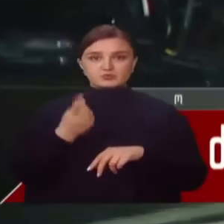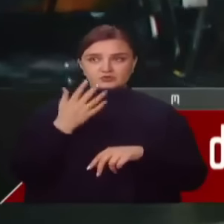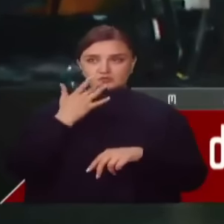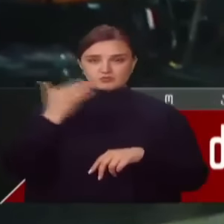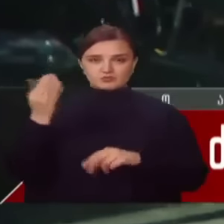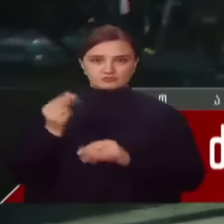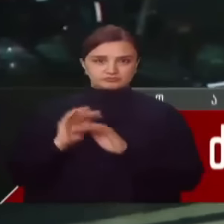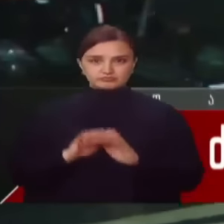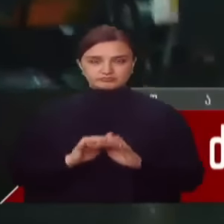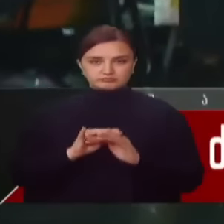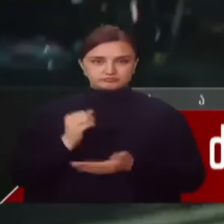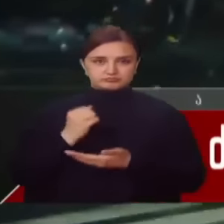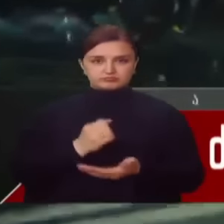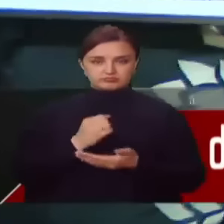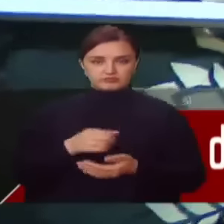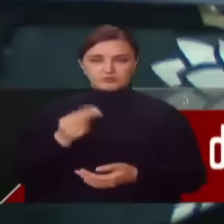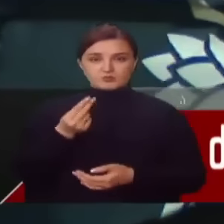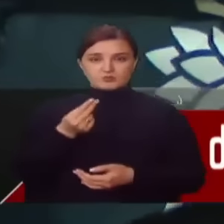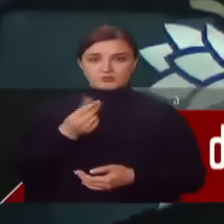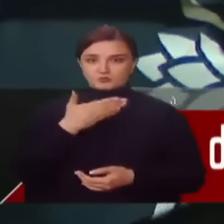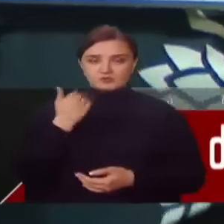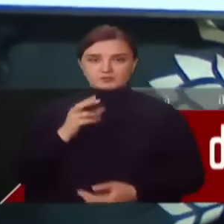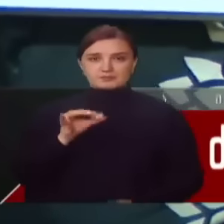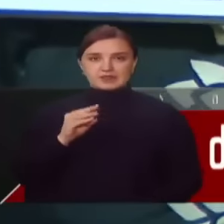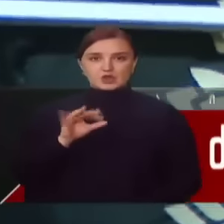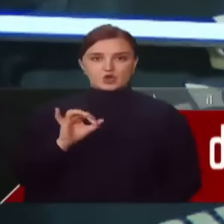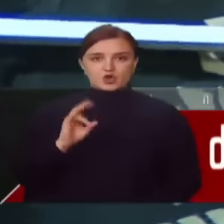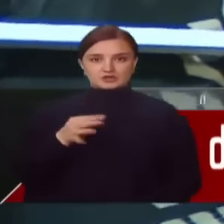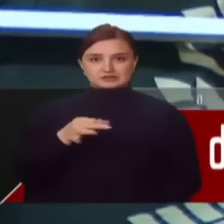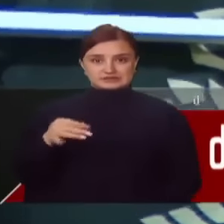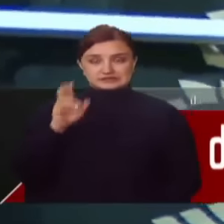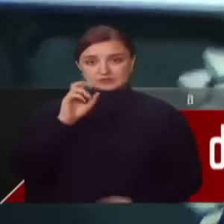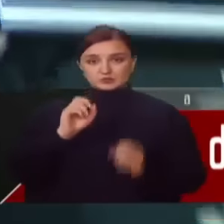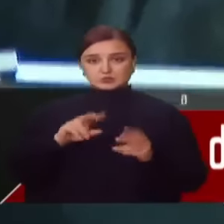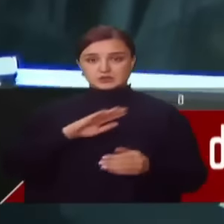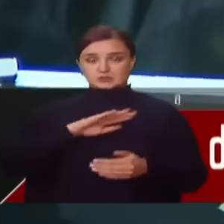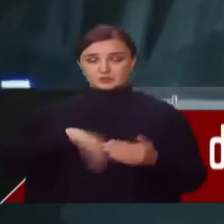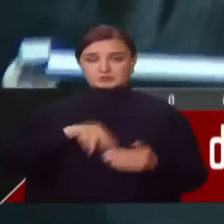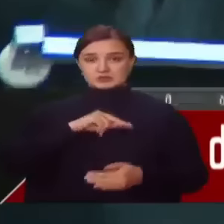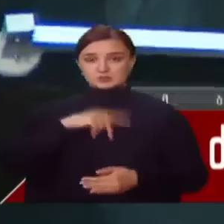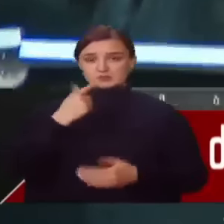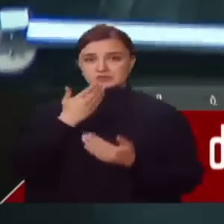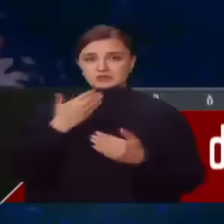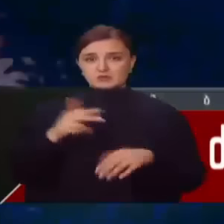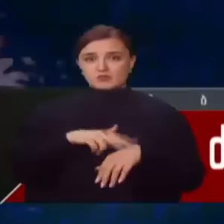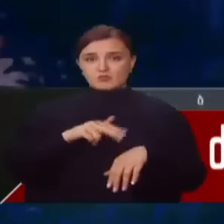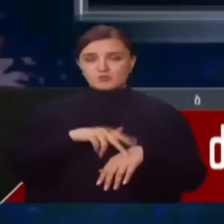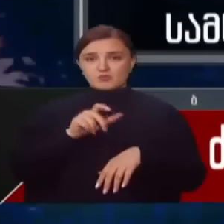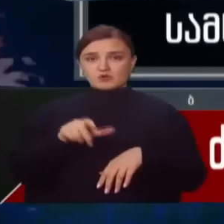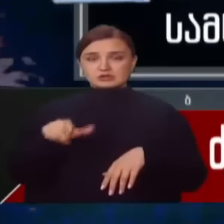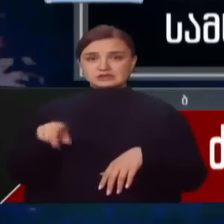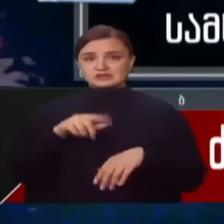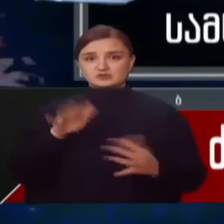კვალის დაფარვის მიზნით მათ შორის ბიტკოინებით შემოდის. სახელმწიფო უსაფრთხოების სამსახური უწყება, რომ საბოლოოდ სამართალდამცველებთან